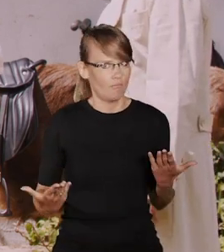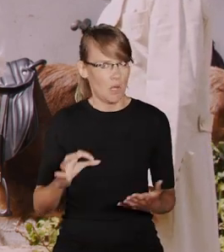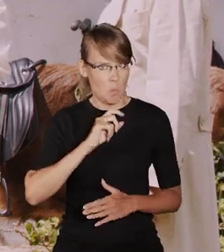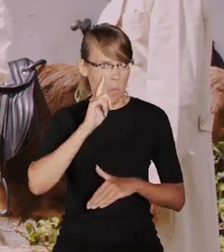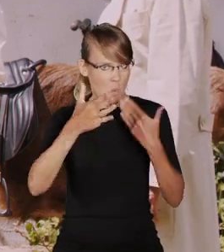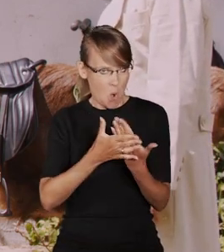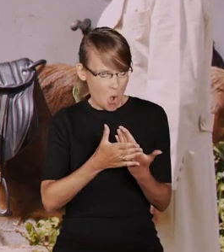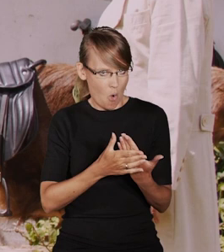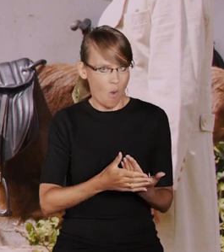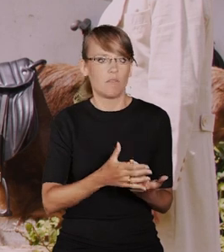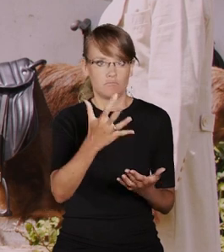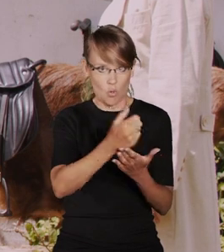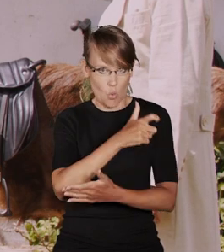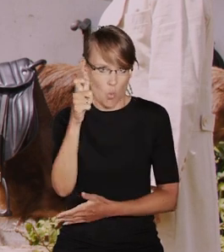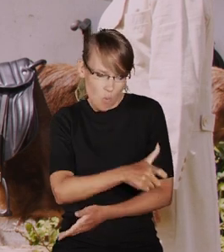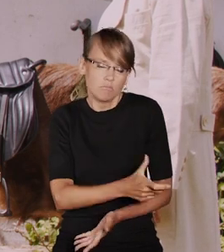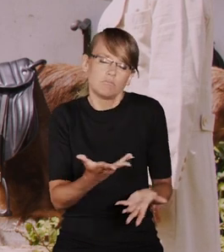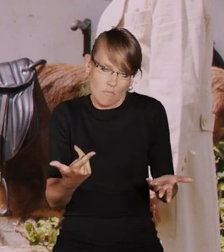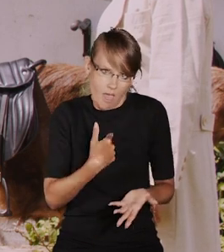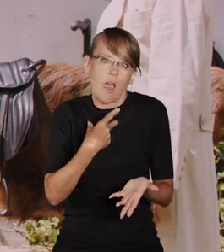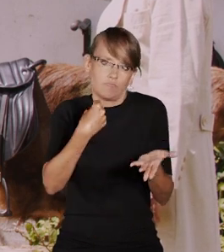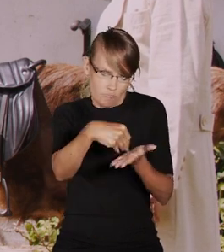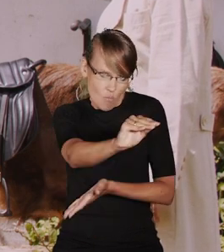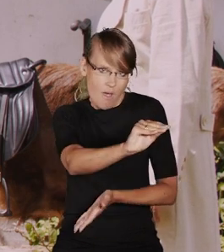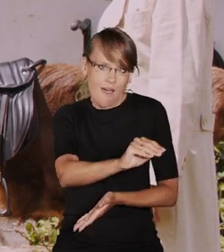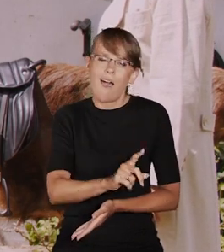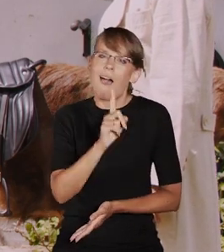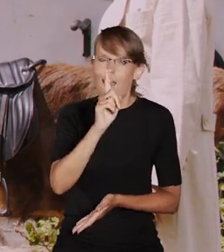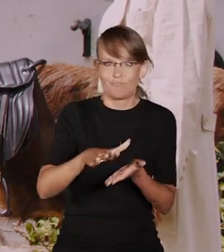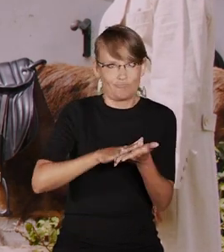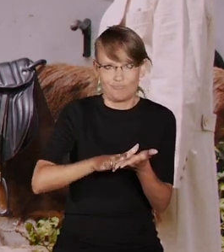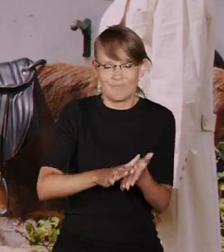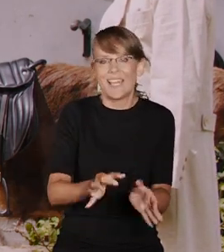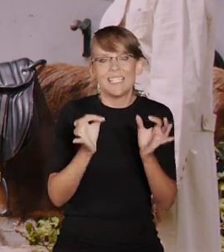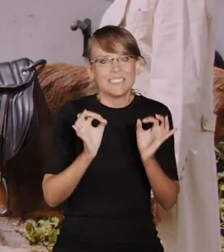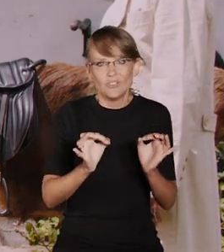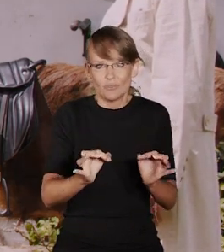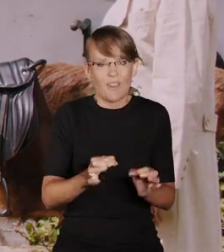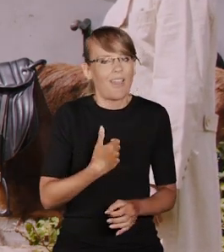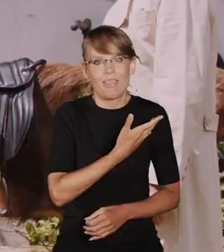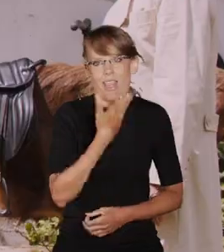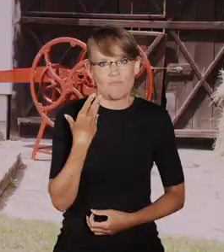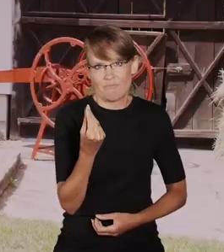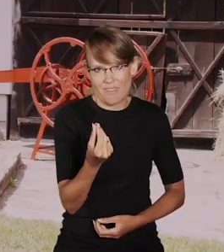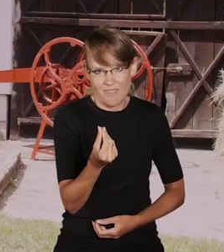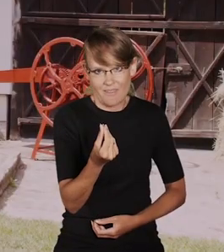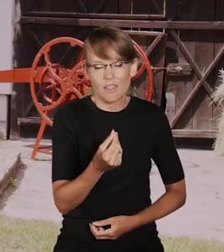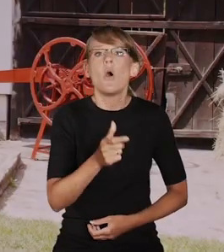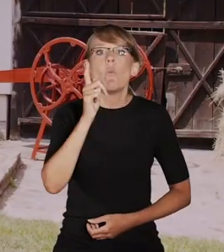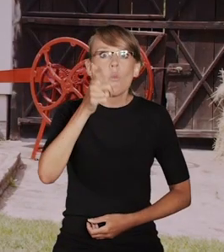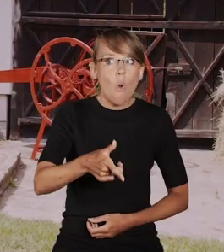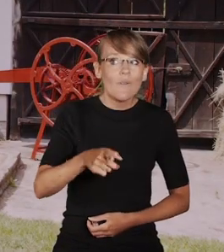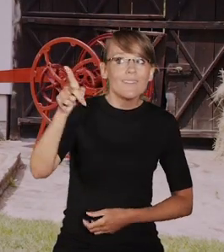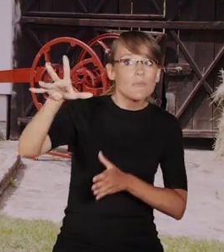Łuka, nie zapomnij dać tobie mu dodatkową kwartę owsa. Słucham, pani dziedziczko. No rzecz oczywista, że jeżeli mój